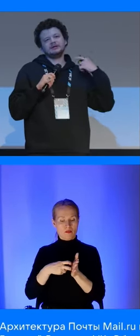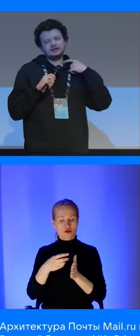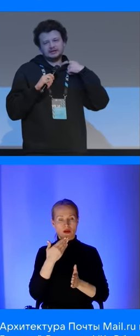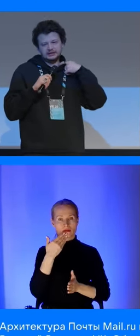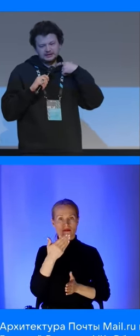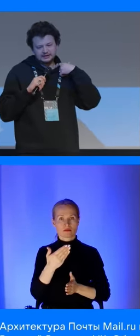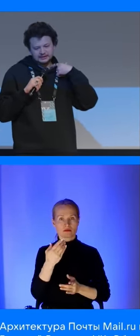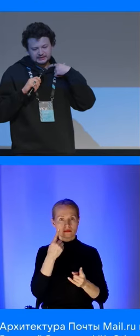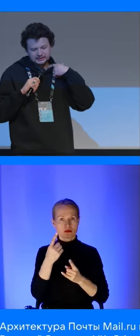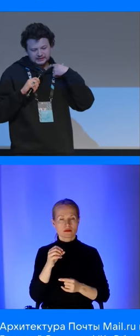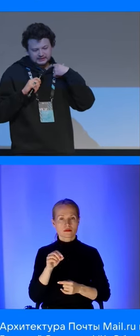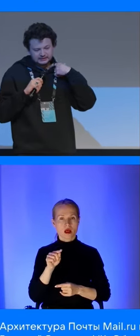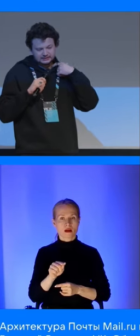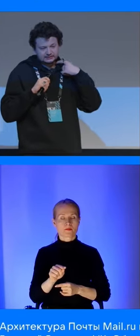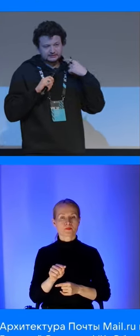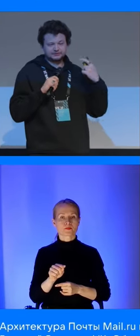данным